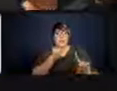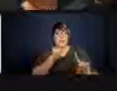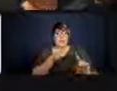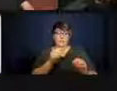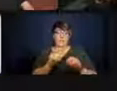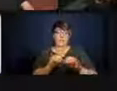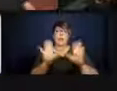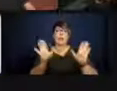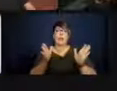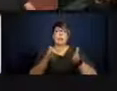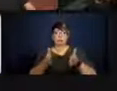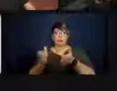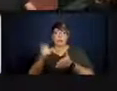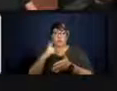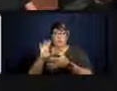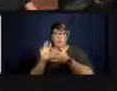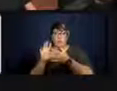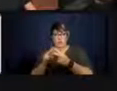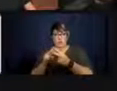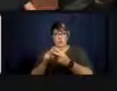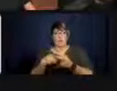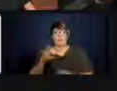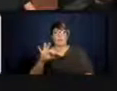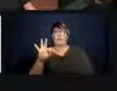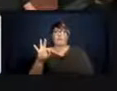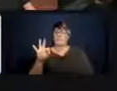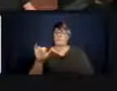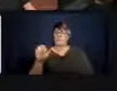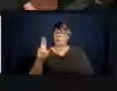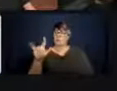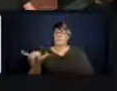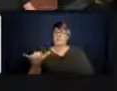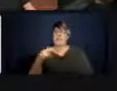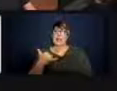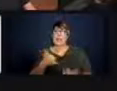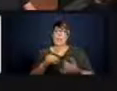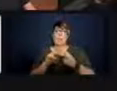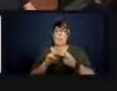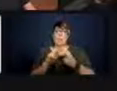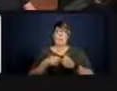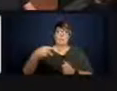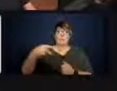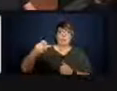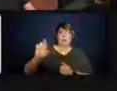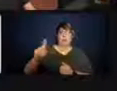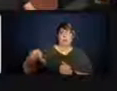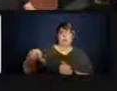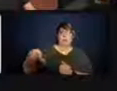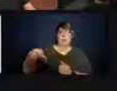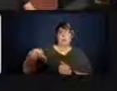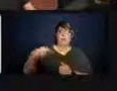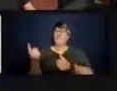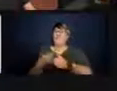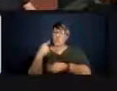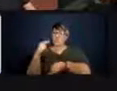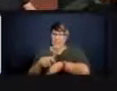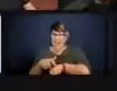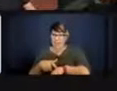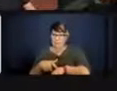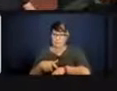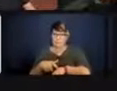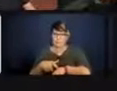لماذا؟ لأنه حان الوقت لكي نقوم بعقد هذه الشراكات وأيضا